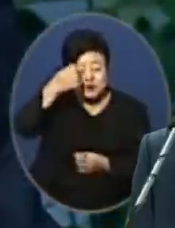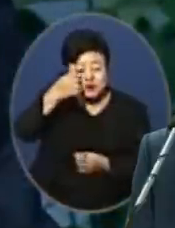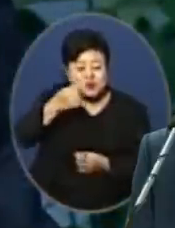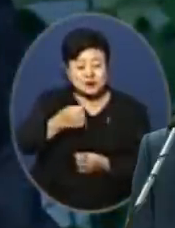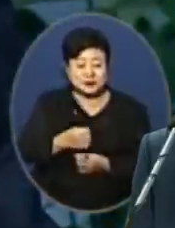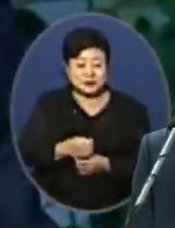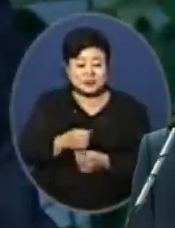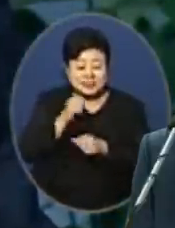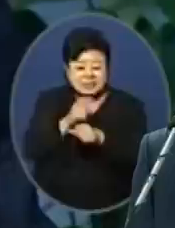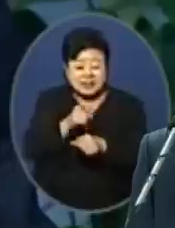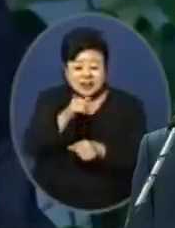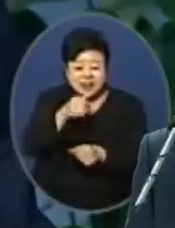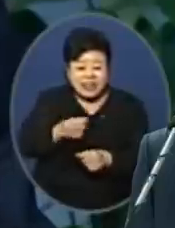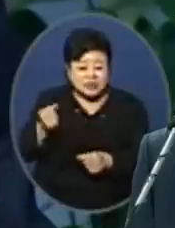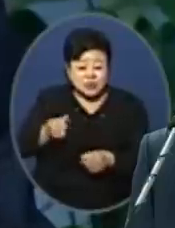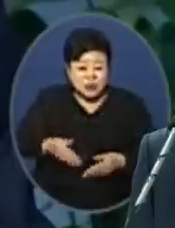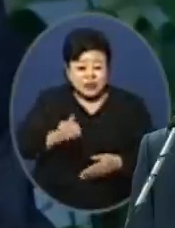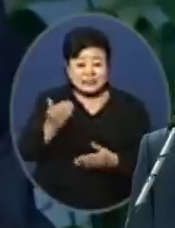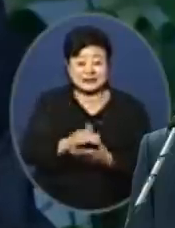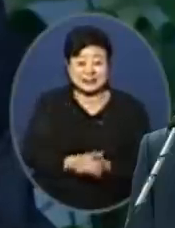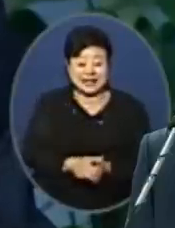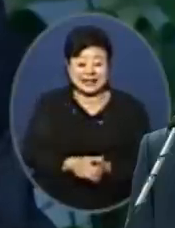꿈꾸는 속성을 가지고 태어난 것입니다.